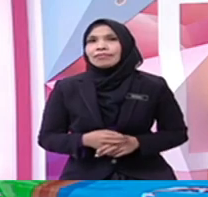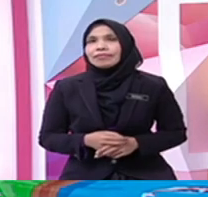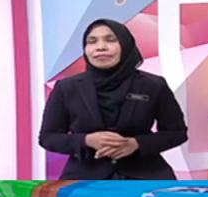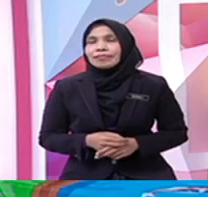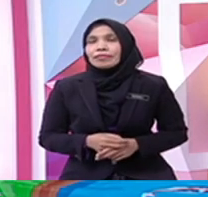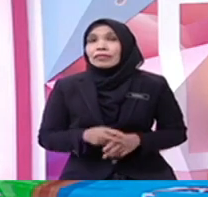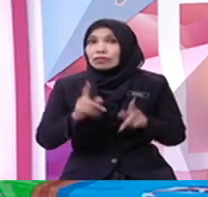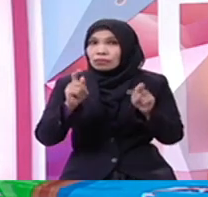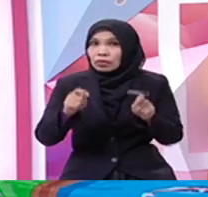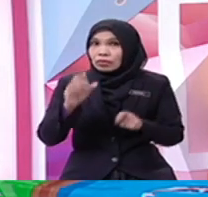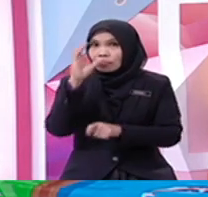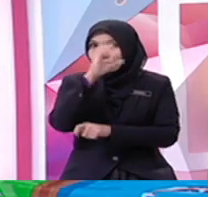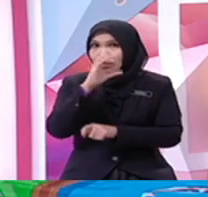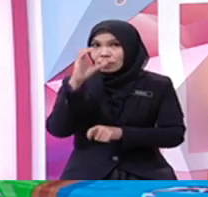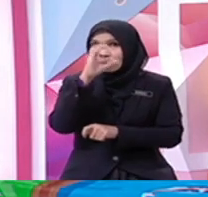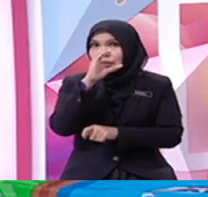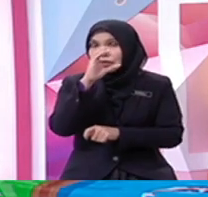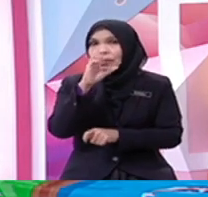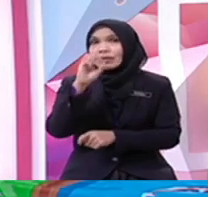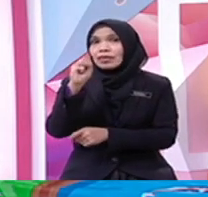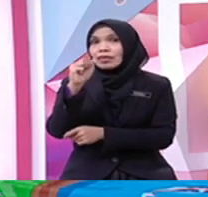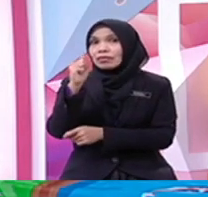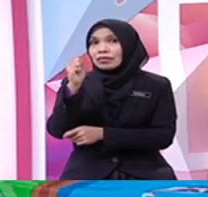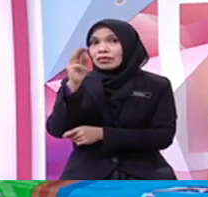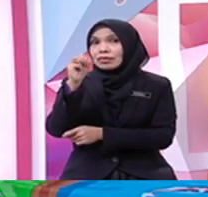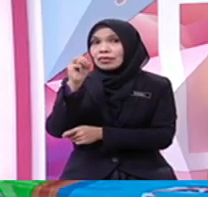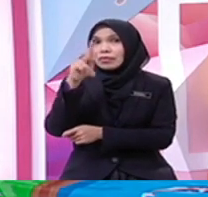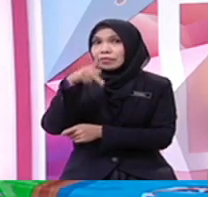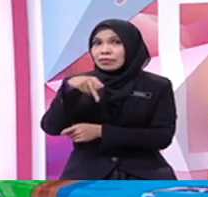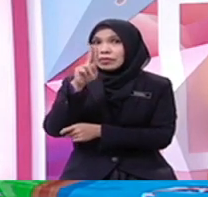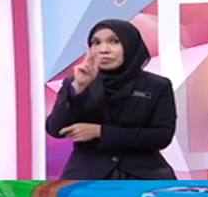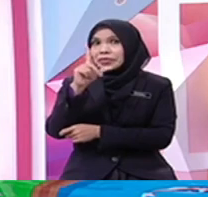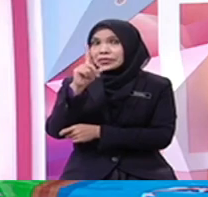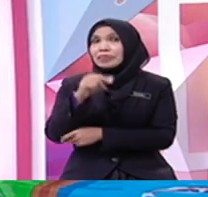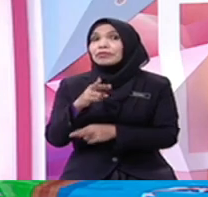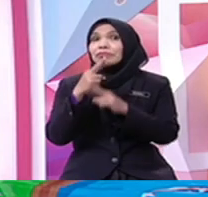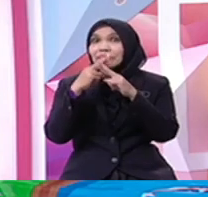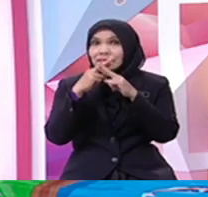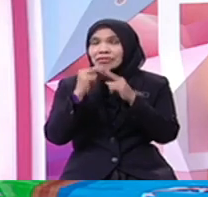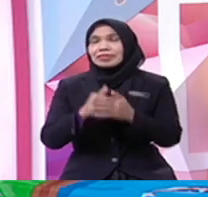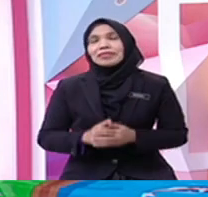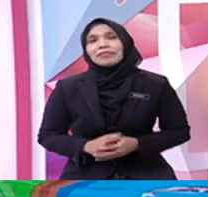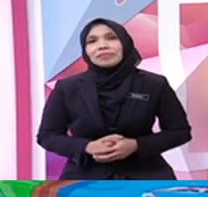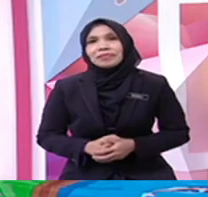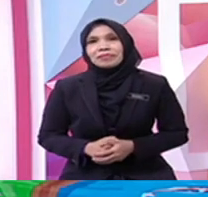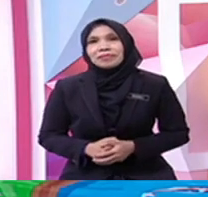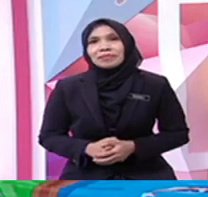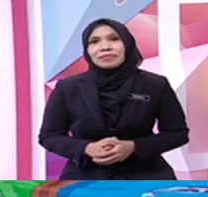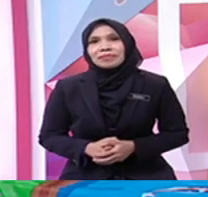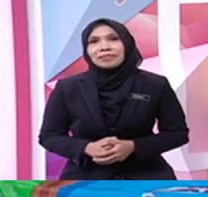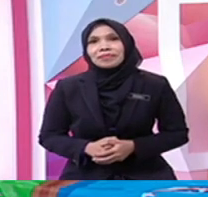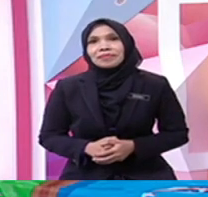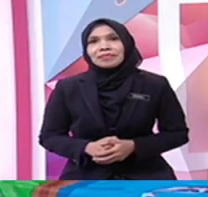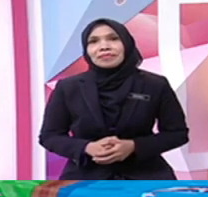sampurastun tapi kita nggak ketemu melalui lalu and sensory dulu luas dan seri hongseng